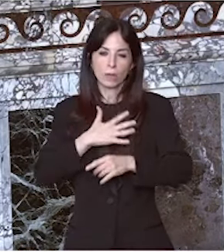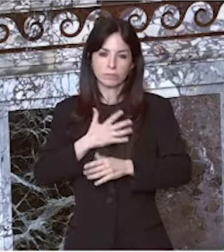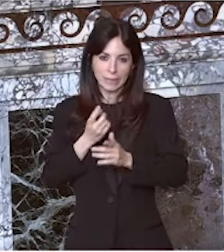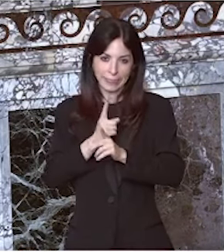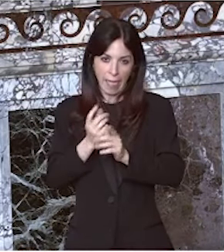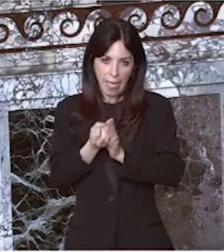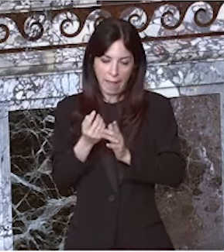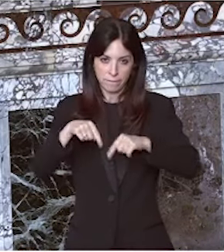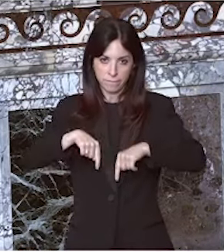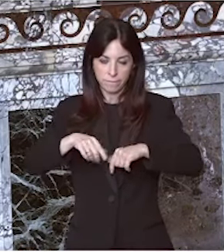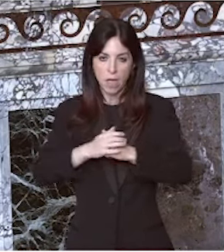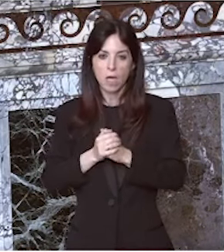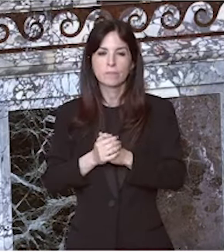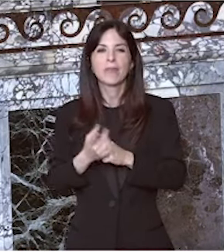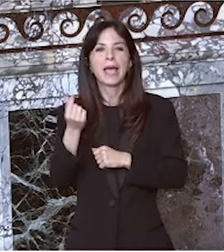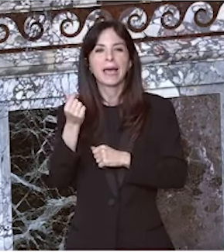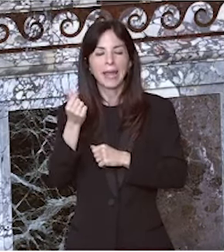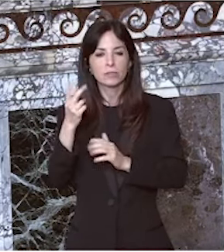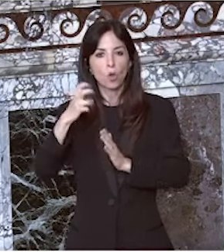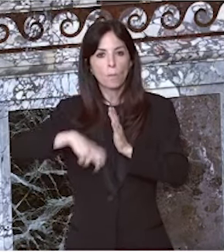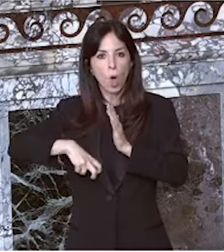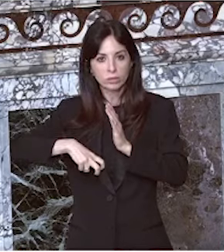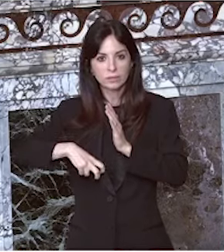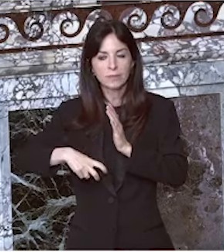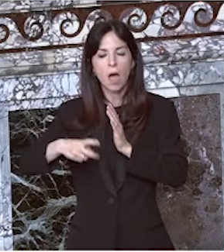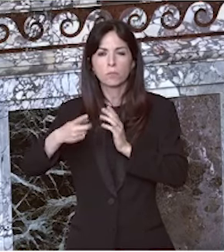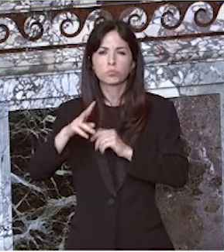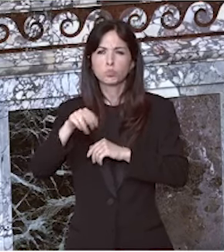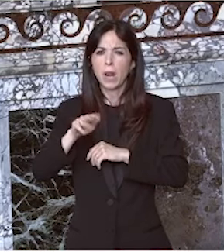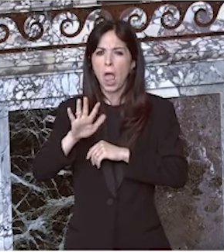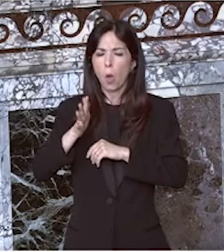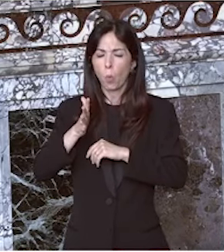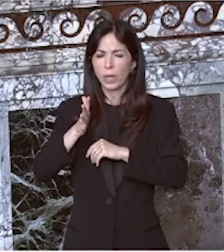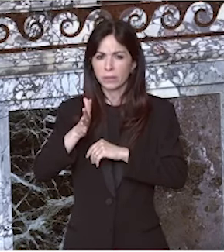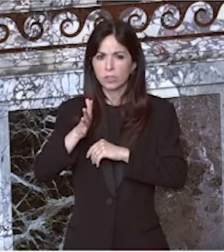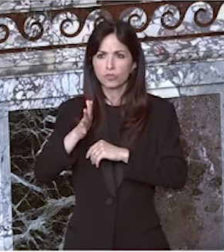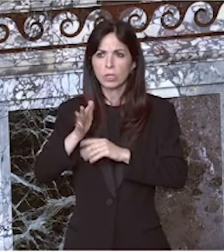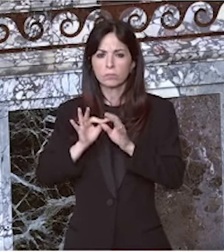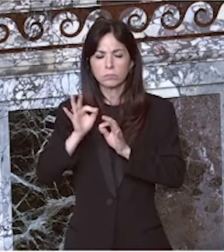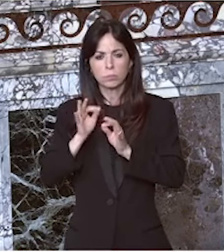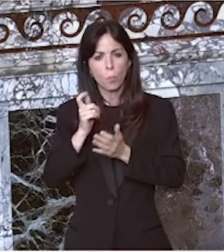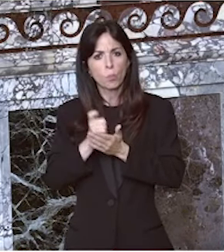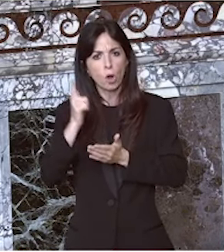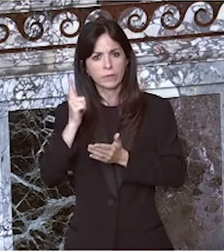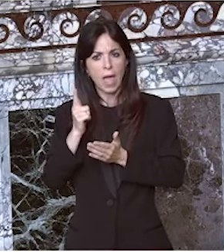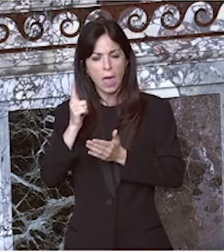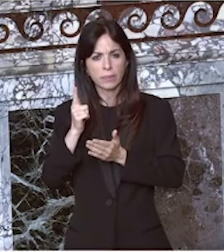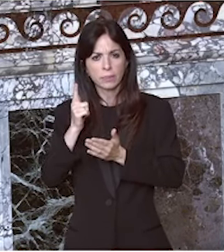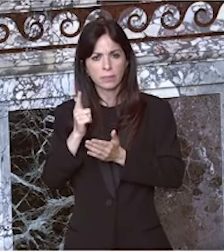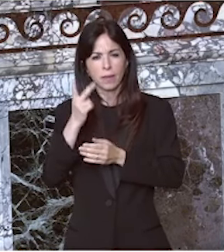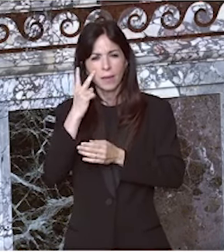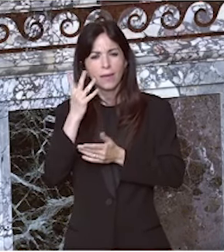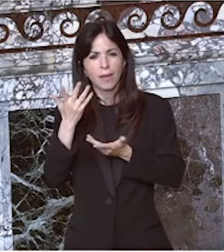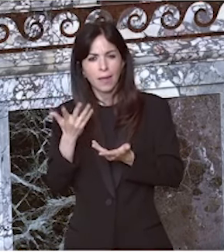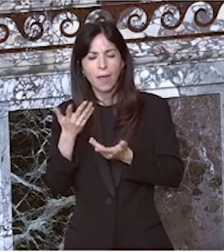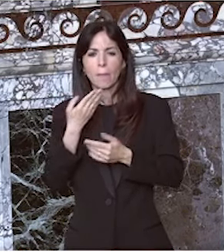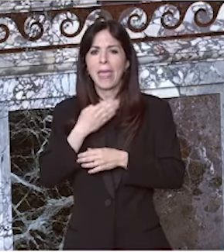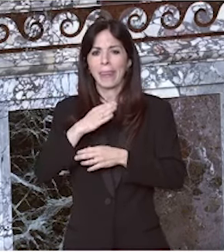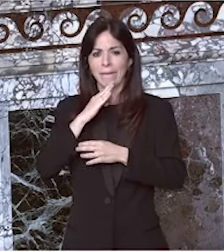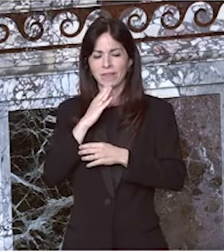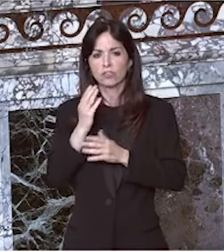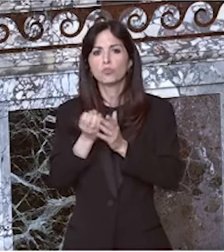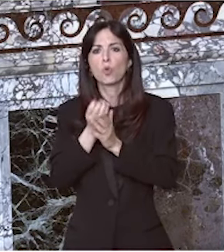credito d'imposta per la ricerca in vigore in Italia dal 2015 è una misura importante, motivata dagli elevati benefici per l'intero